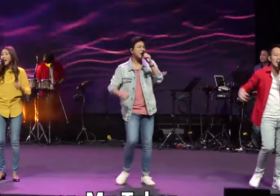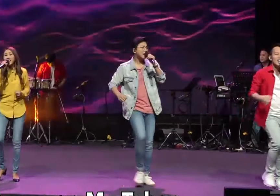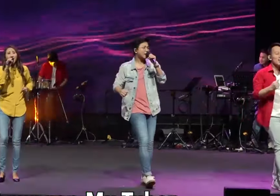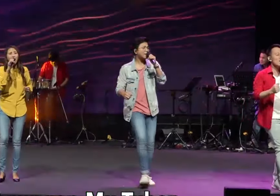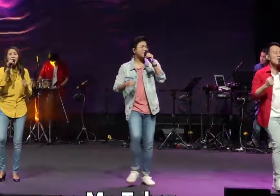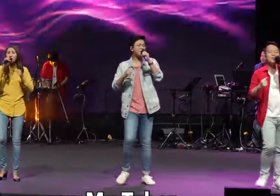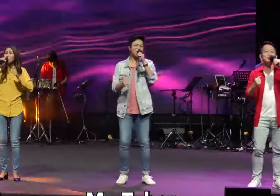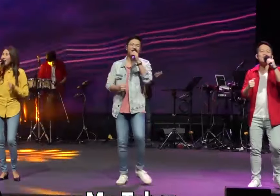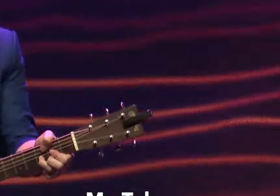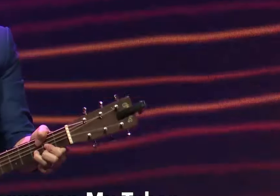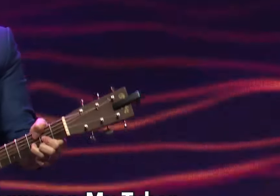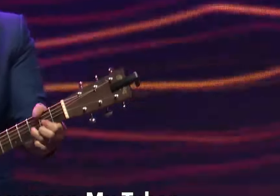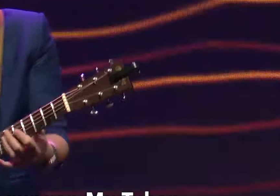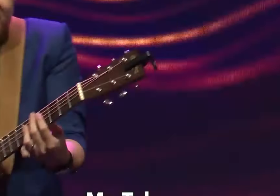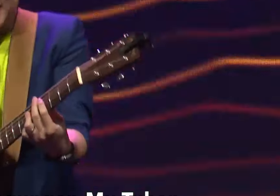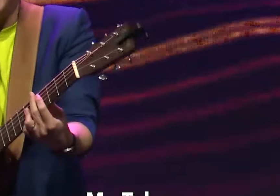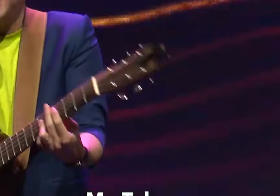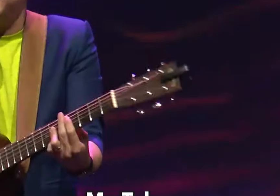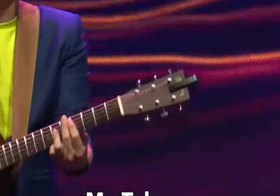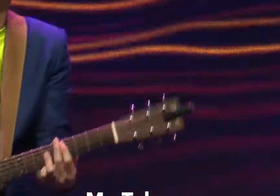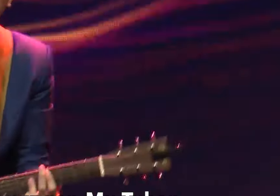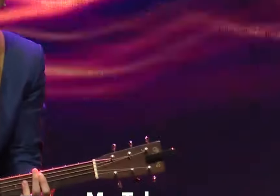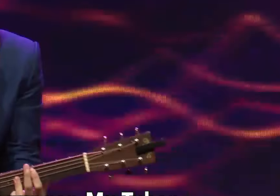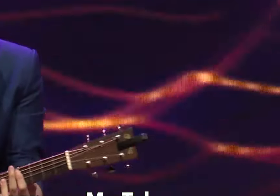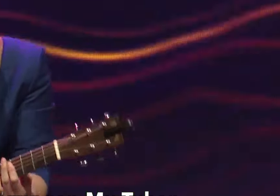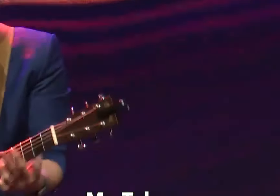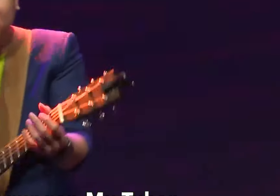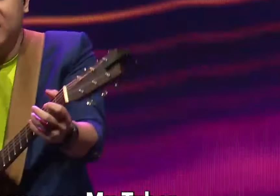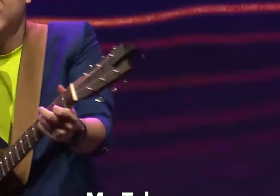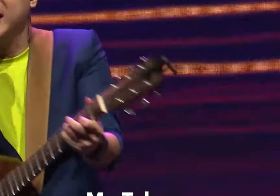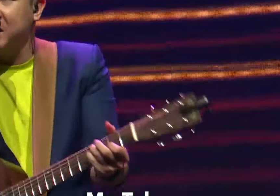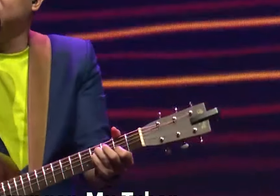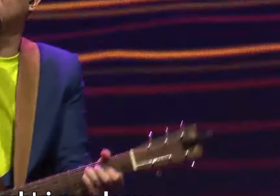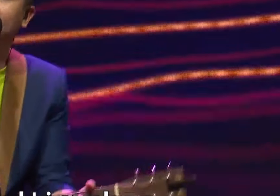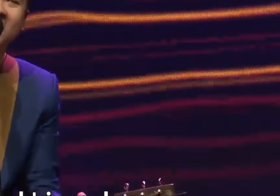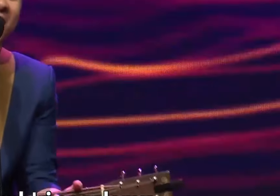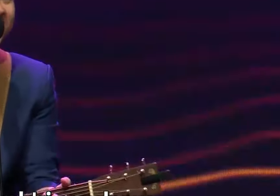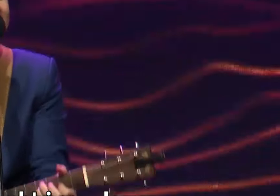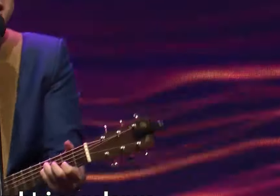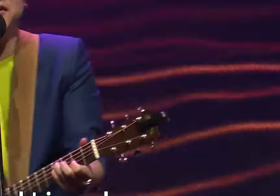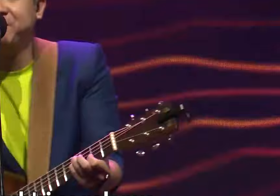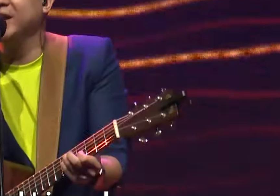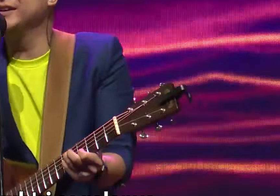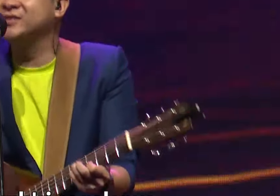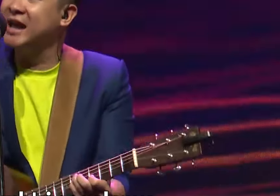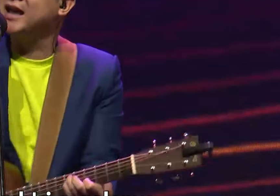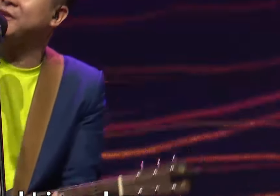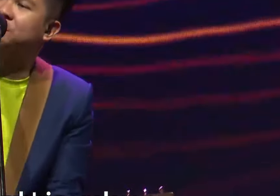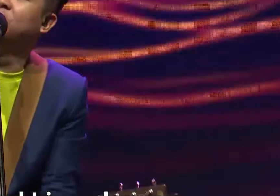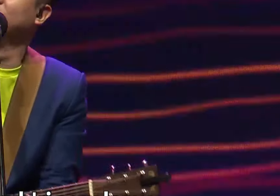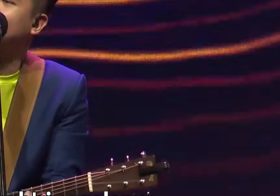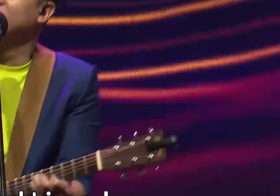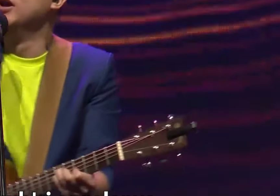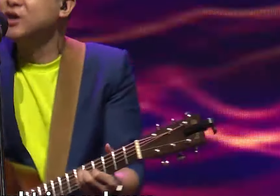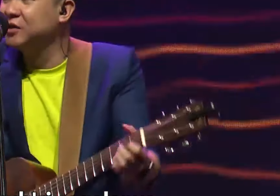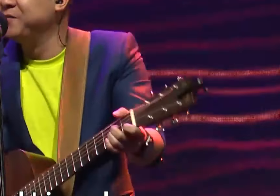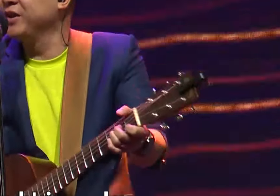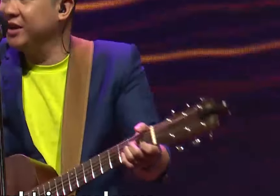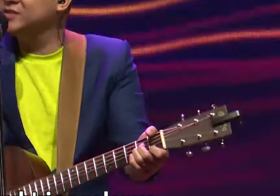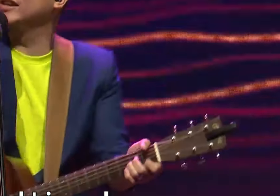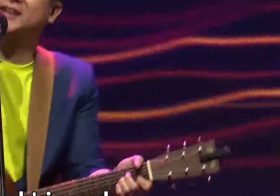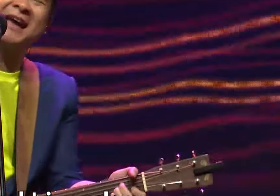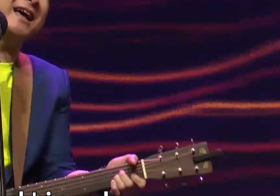bagi kemuliaan dan keagungan Tuhan dan pesan-Mu.